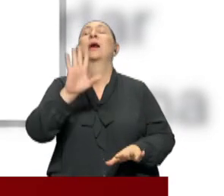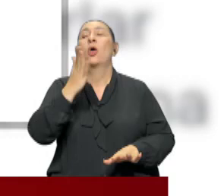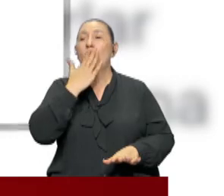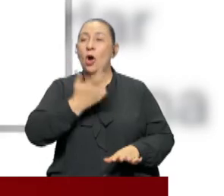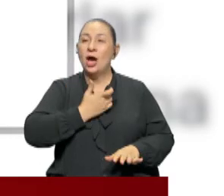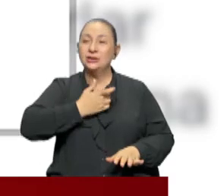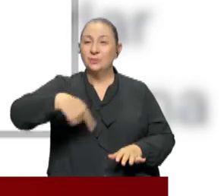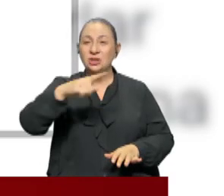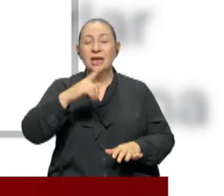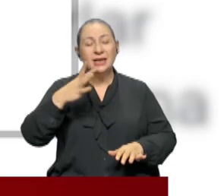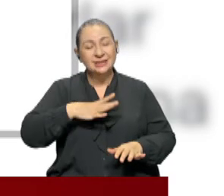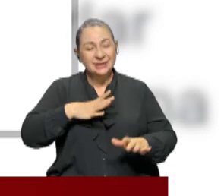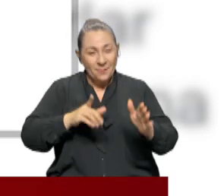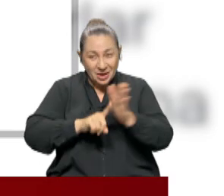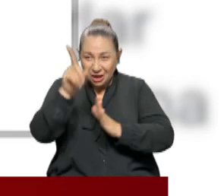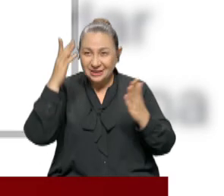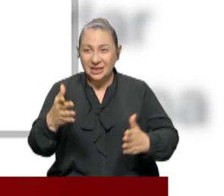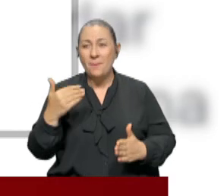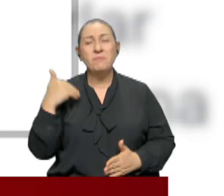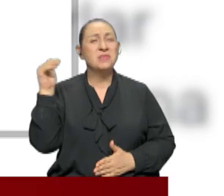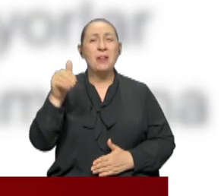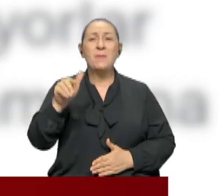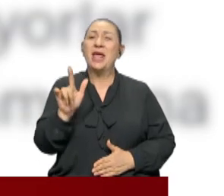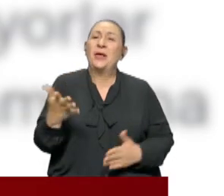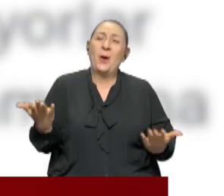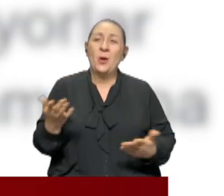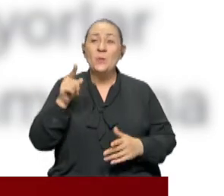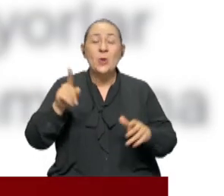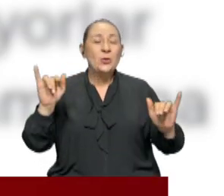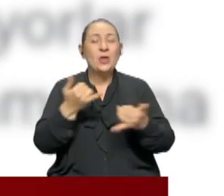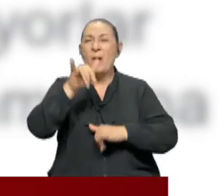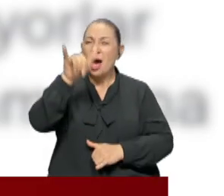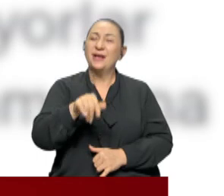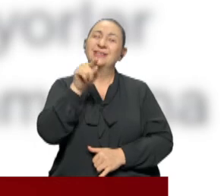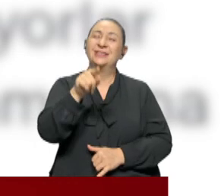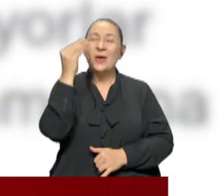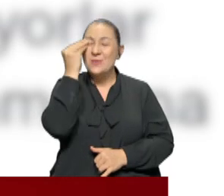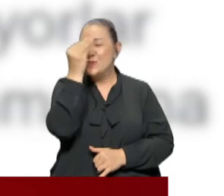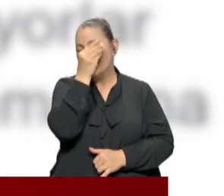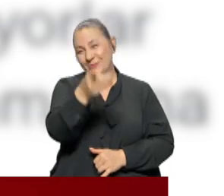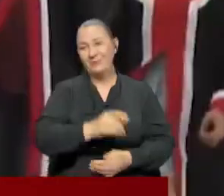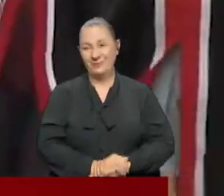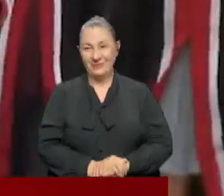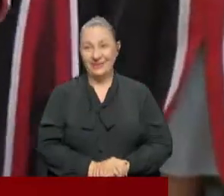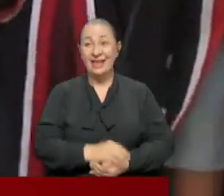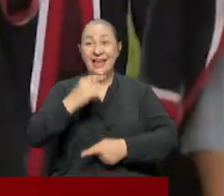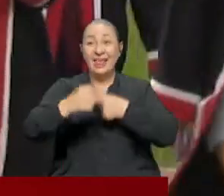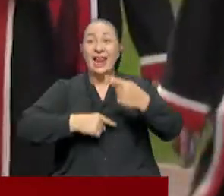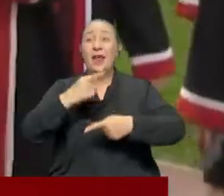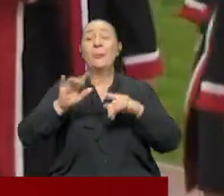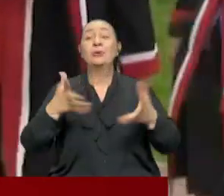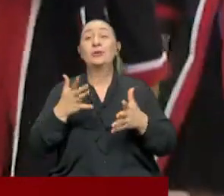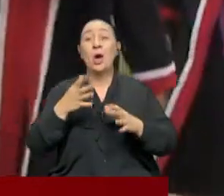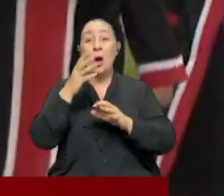Korkmasınlar, öğrencilerimiz amacına ulaştıysa benim gelmeme gerek yok. Bu kutlama hakkınızdır. Gözlerinizden öpüyorum. Gelenek